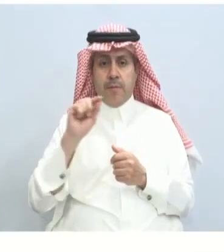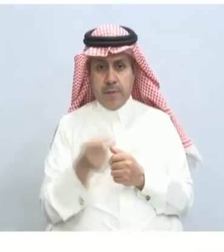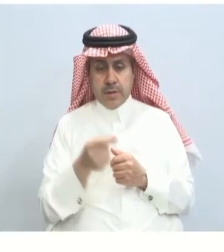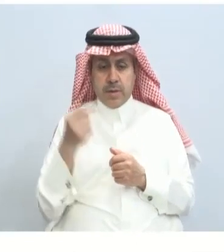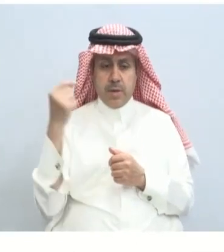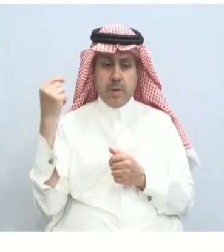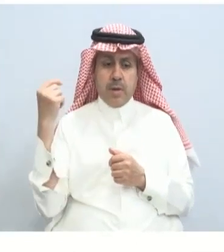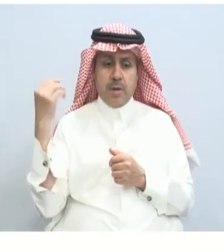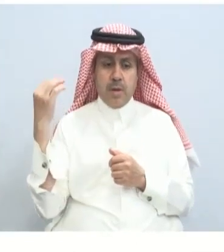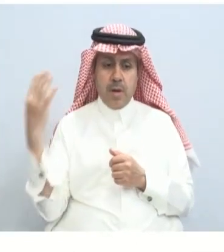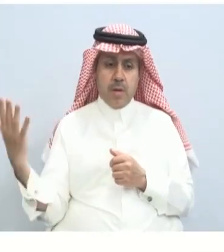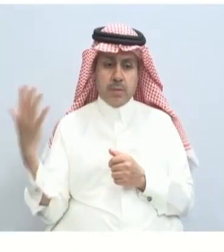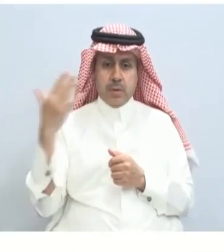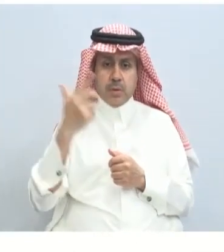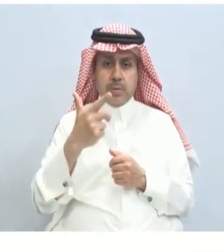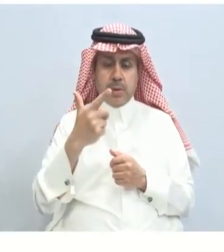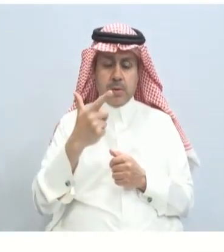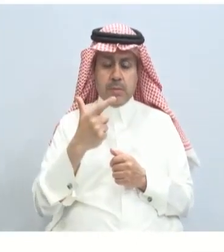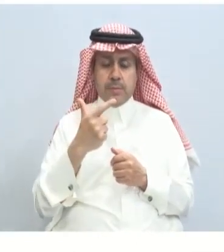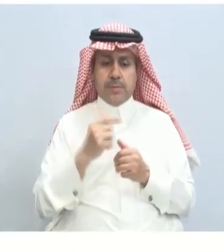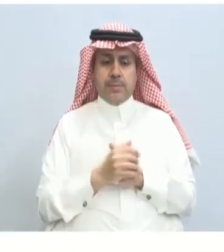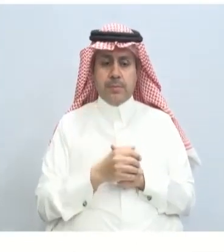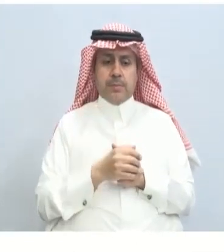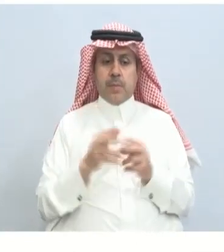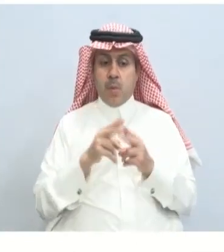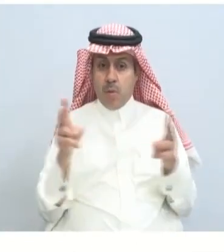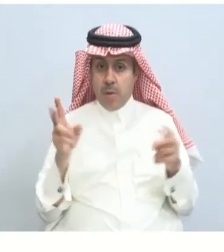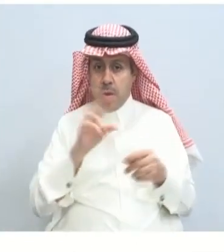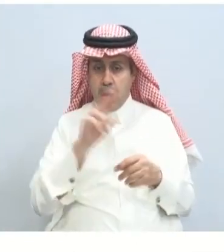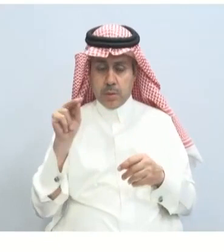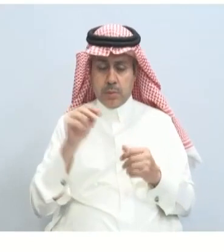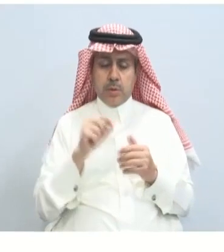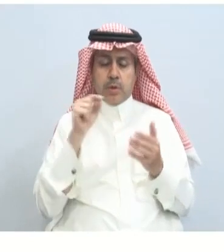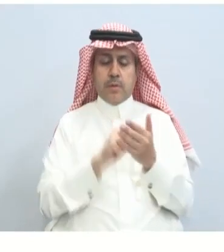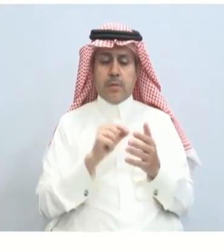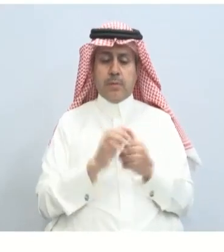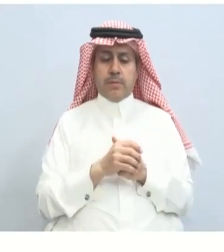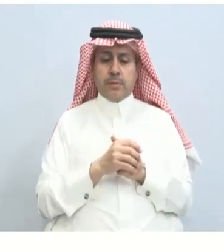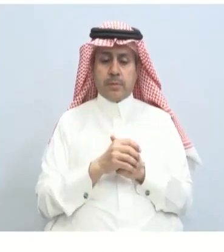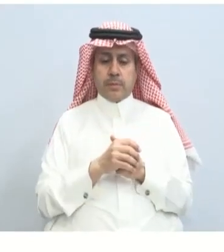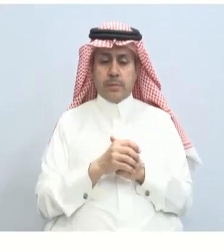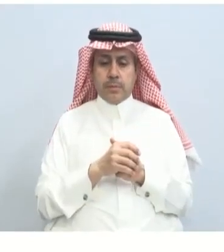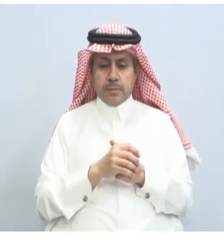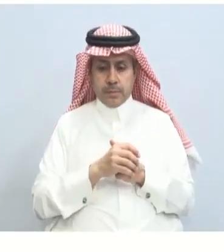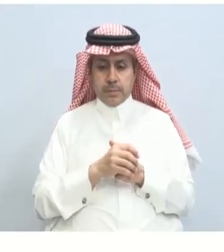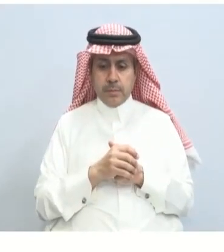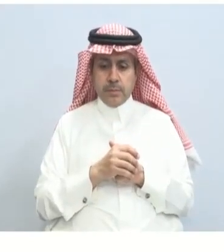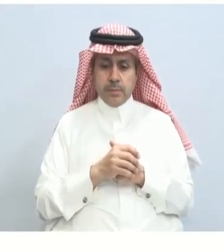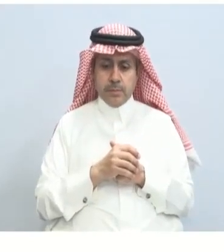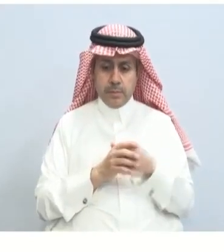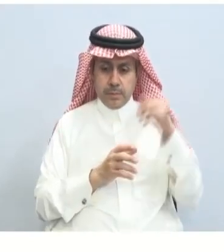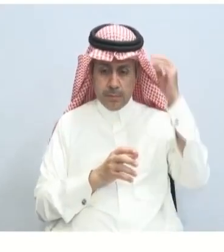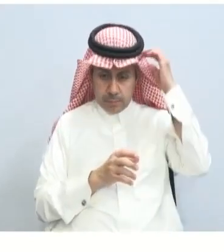تساوي صفر لا ما ساوت صفر اذا واضح ان هذا لا يساوي الصفر اذا هذا لا يساوي الصفر لانه ساوى